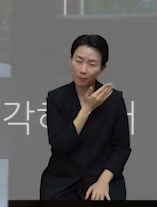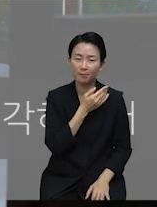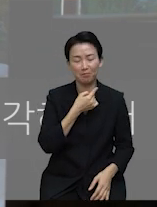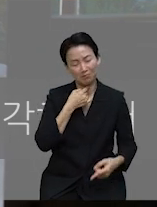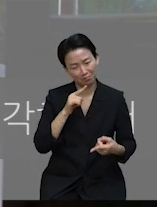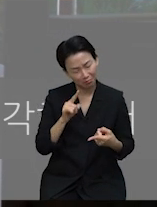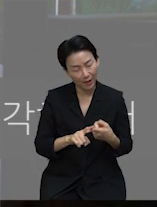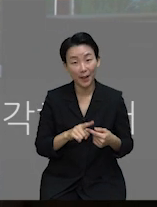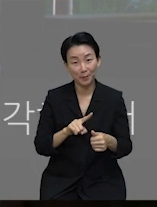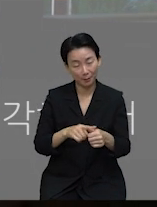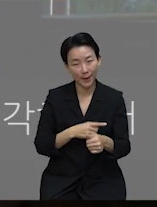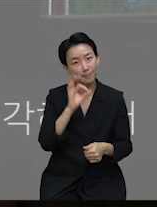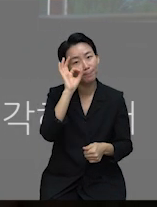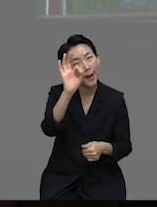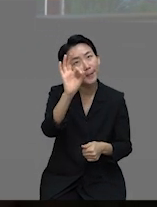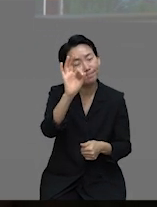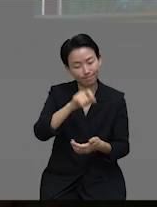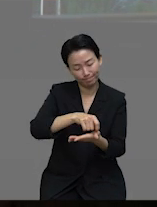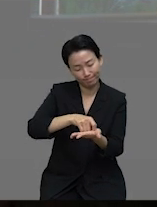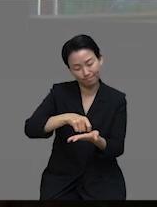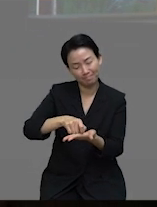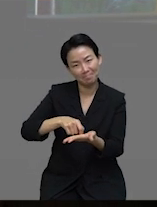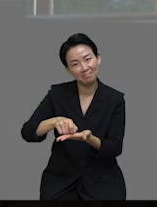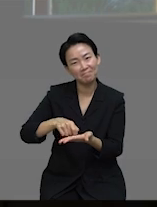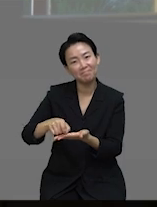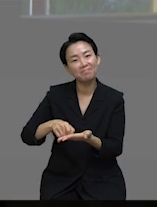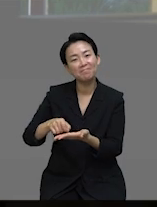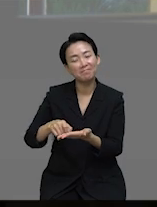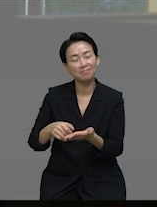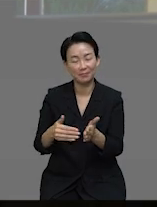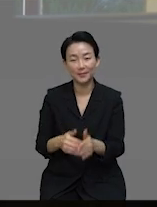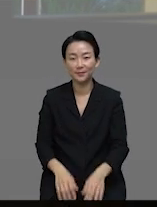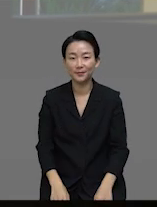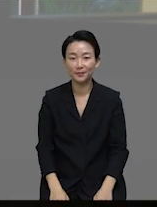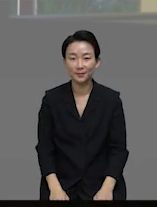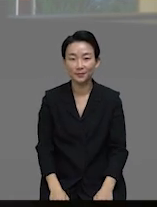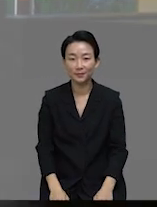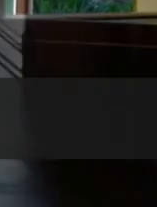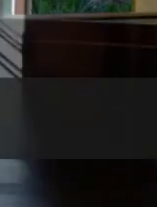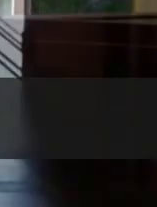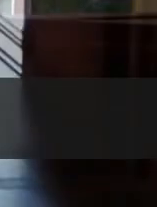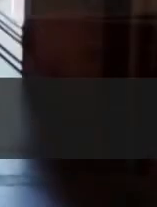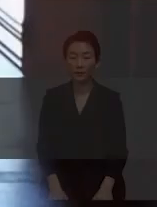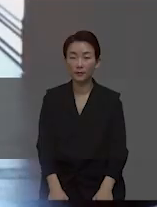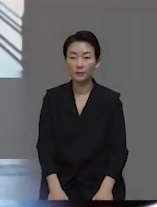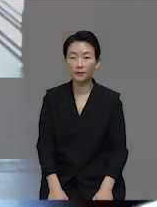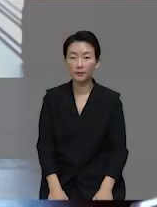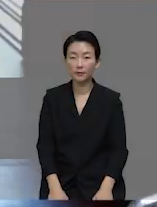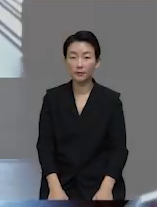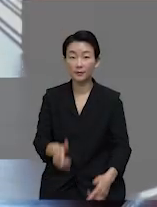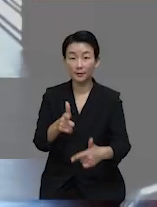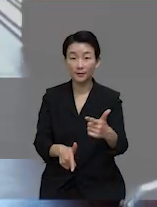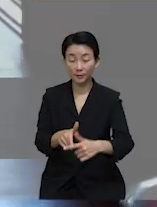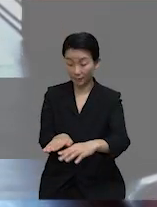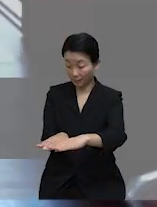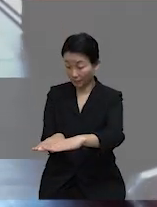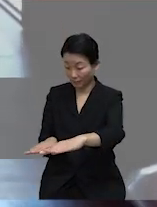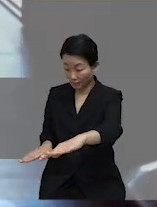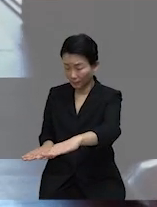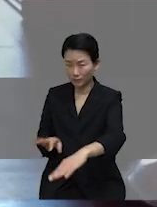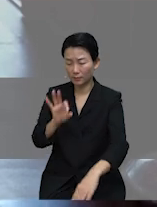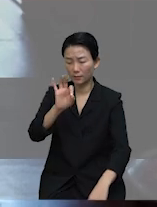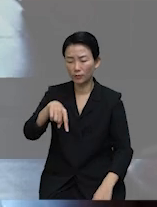미래가 아름답다고 생각을 하셔서 이 용자 창살에 대한 글을 남기기도 하셨습니다. 최순우